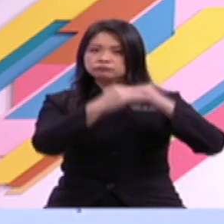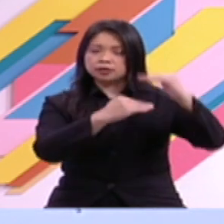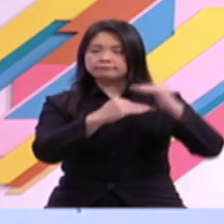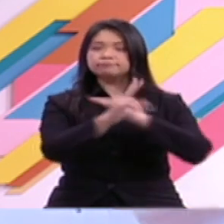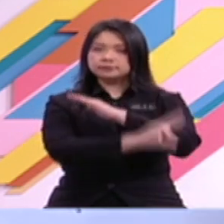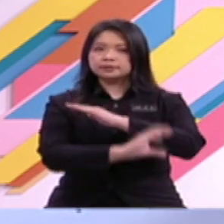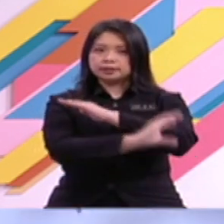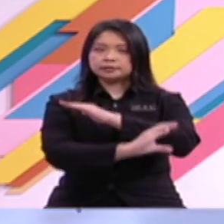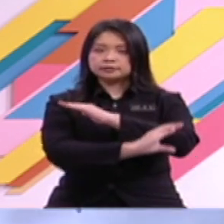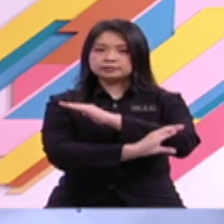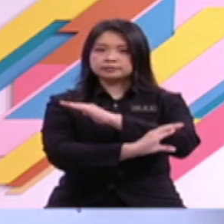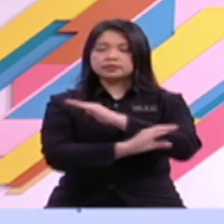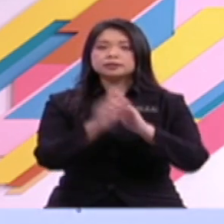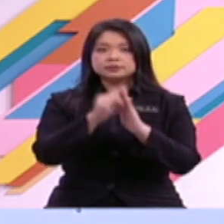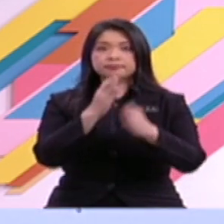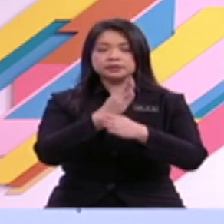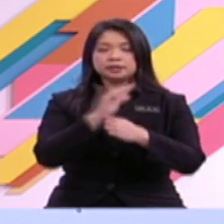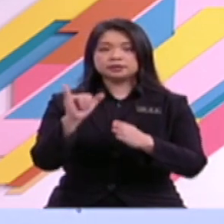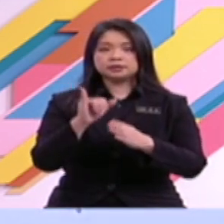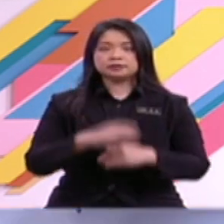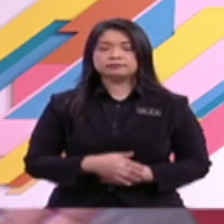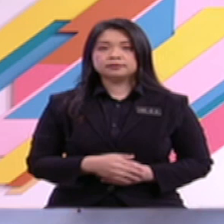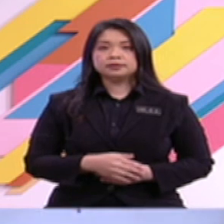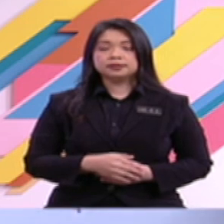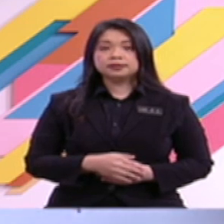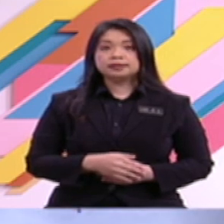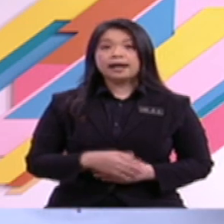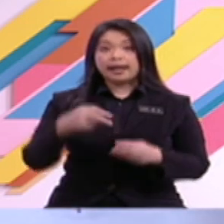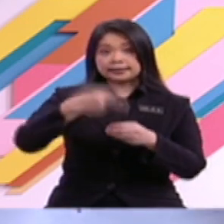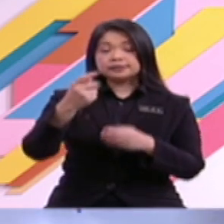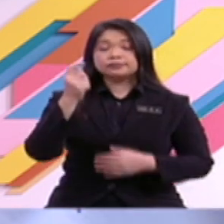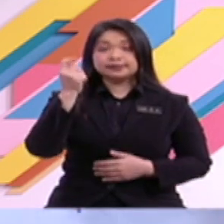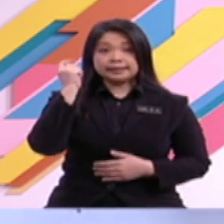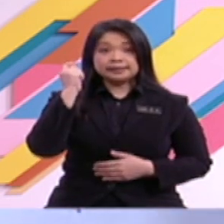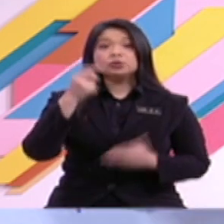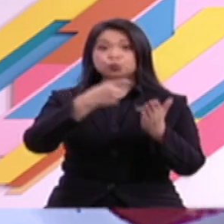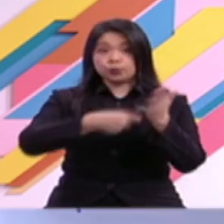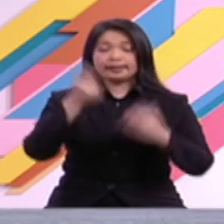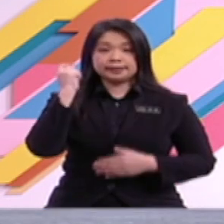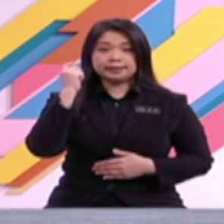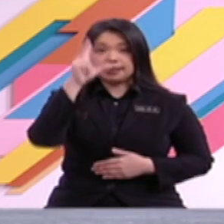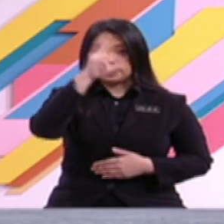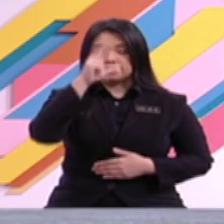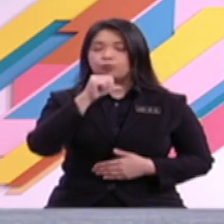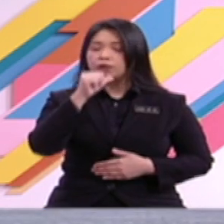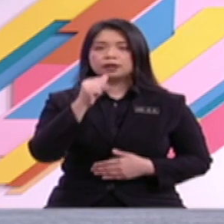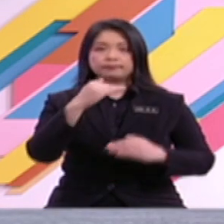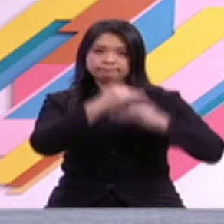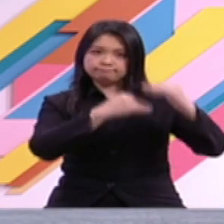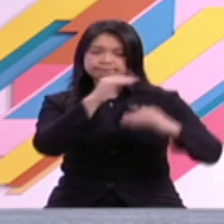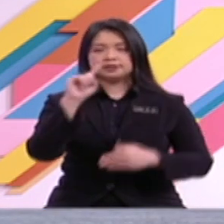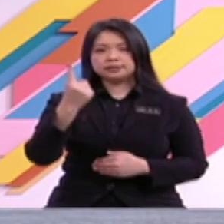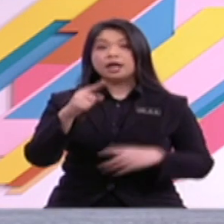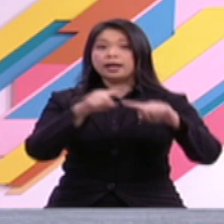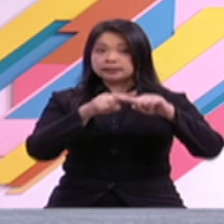di sebenarnya peruntukan kerajaan kecil daripada Cukai tadi kerajaan bukan saja untuk pembangunan jam juga